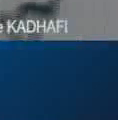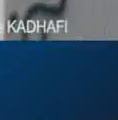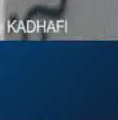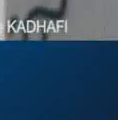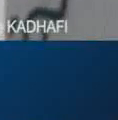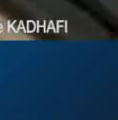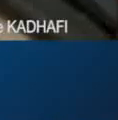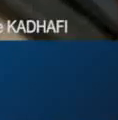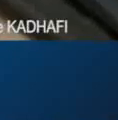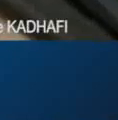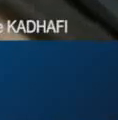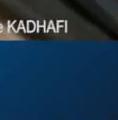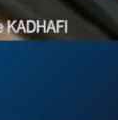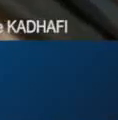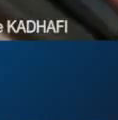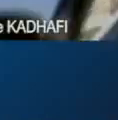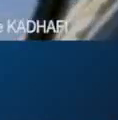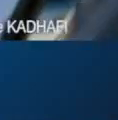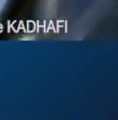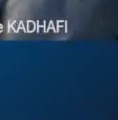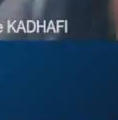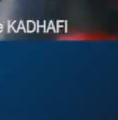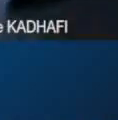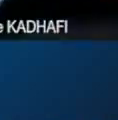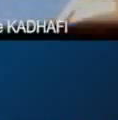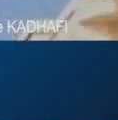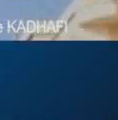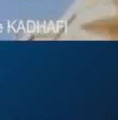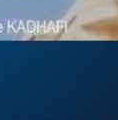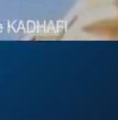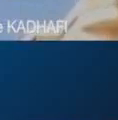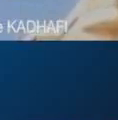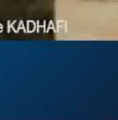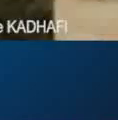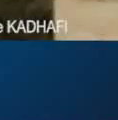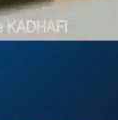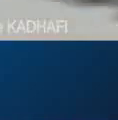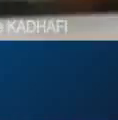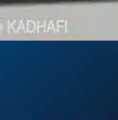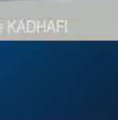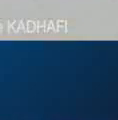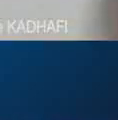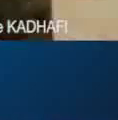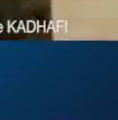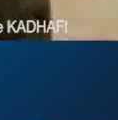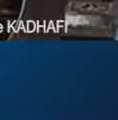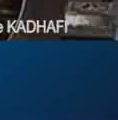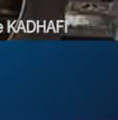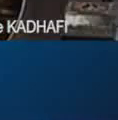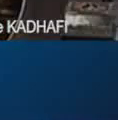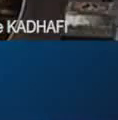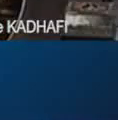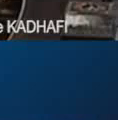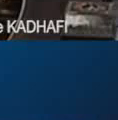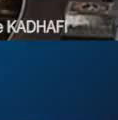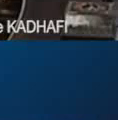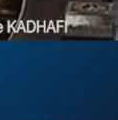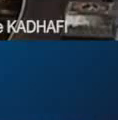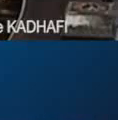Et en Libye, l'insécurité demeure 2 ans après la chute de Muammar Kadhafi. Les milices armées font la